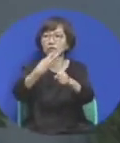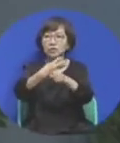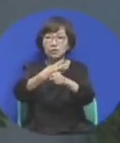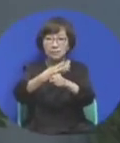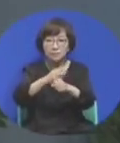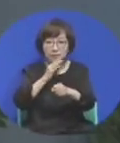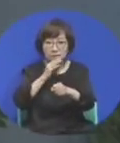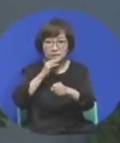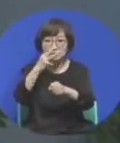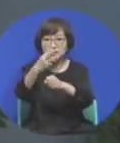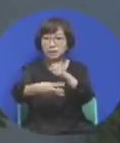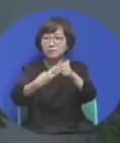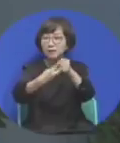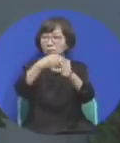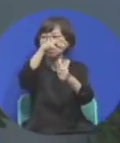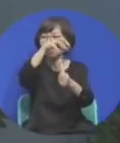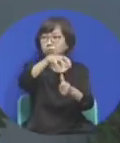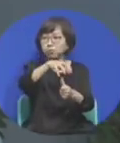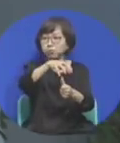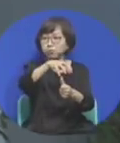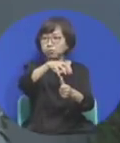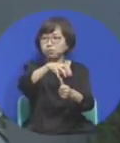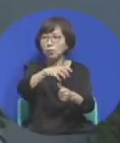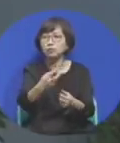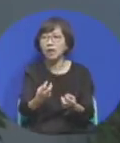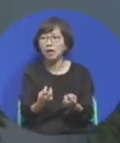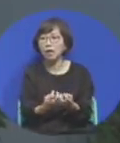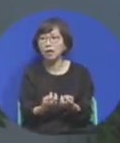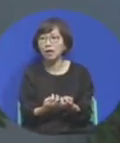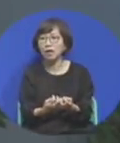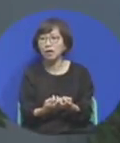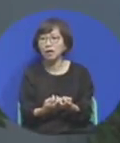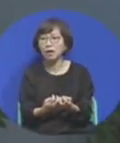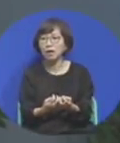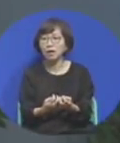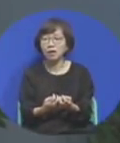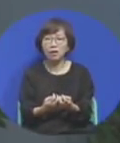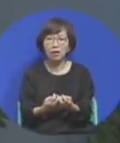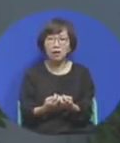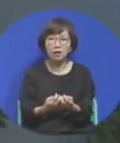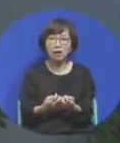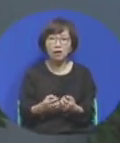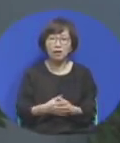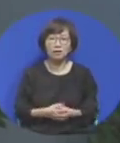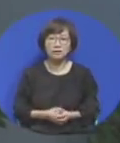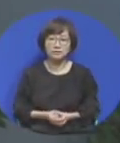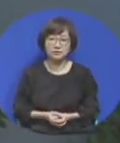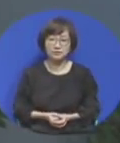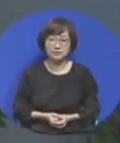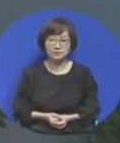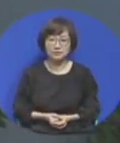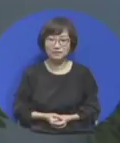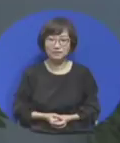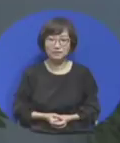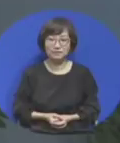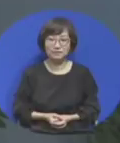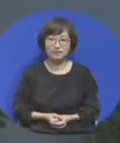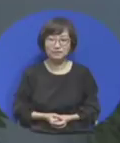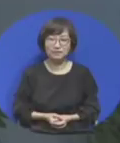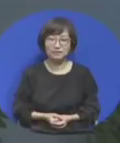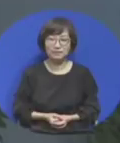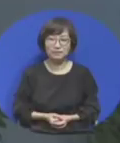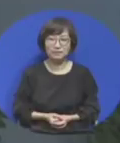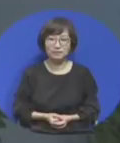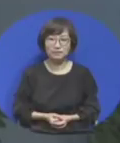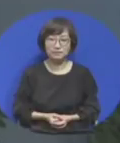어떻게 되겠어요? And so a thousand days, that's about 3 years. What will happen if we were to confine you for 3 years? 그 최고의